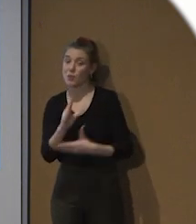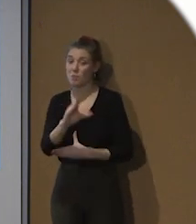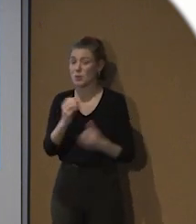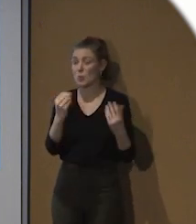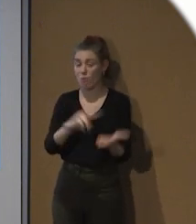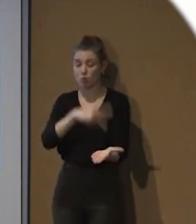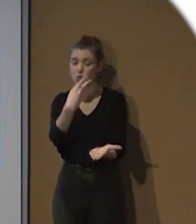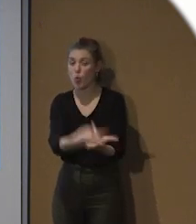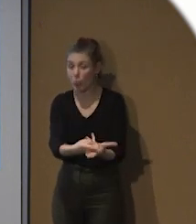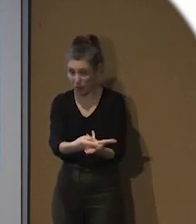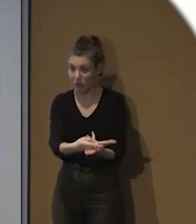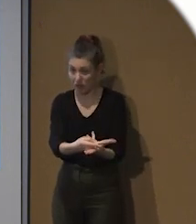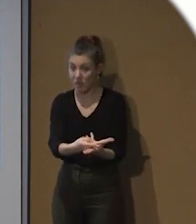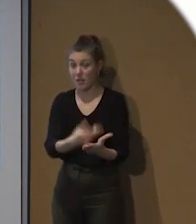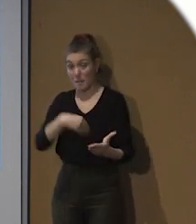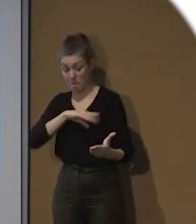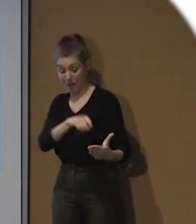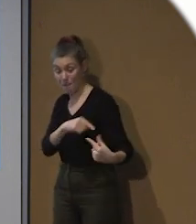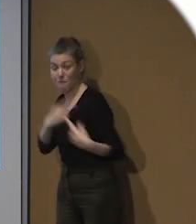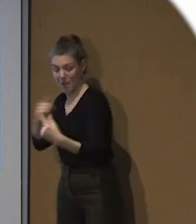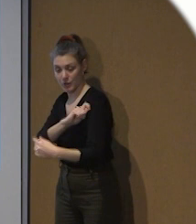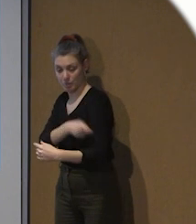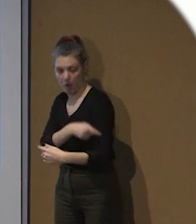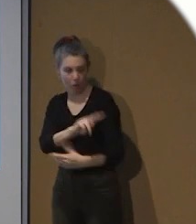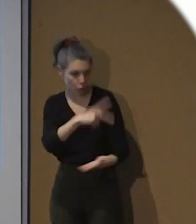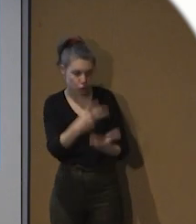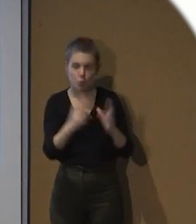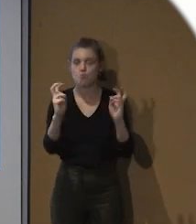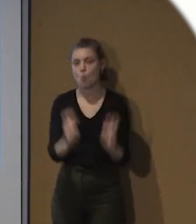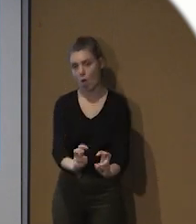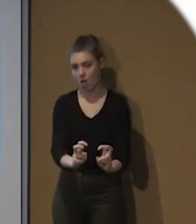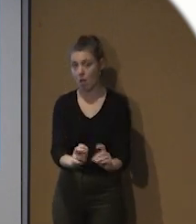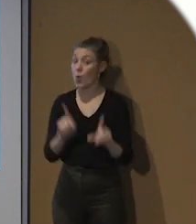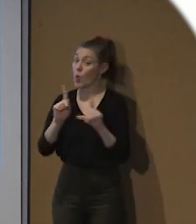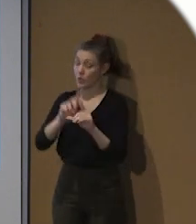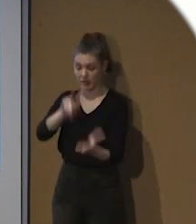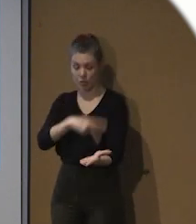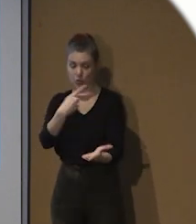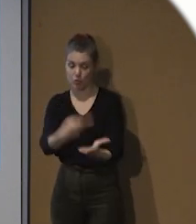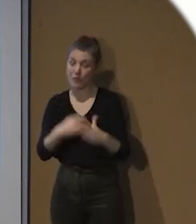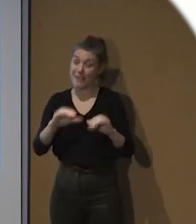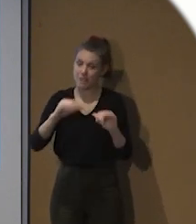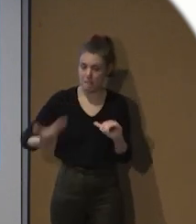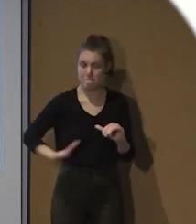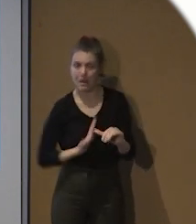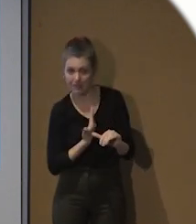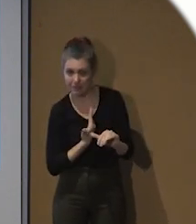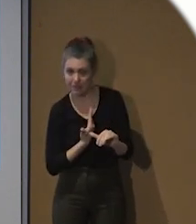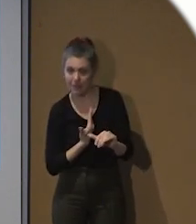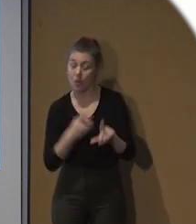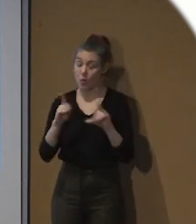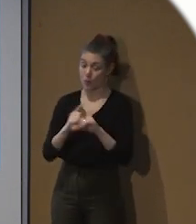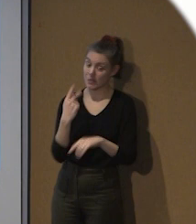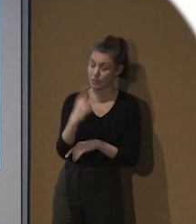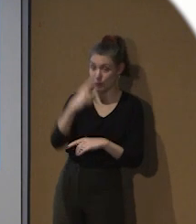du risque de chute et la réduction du risque de chute avec une lésion sévère. Amélioration également de l'état cognitif